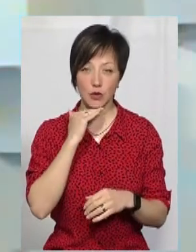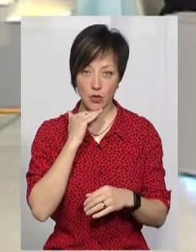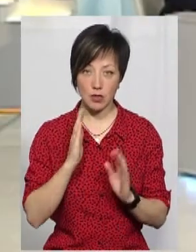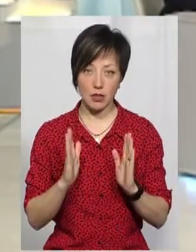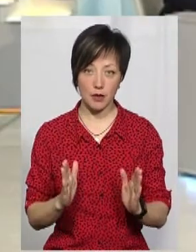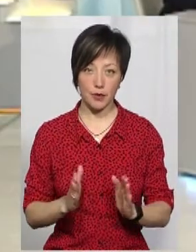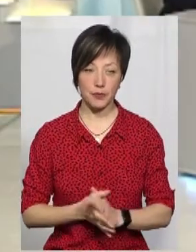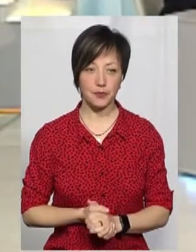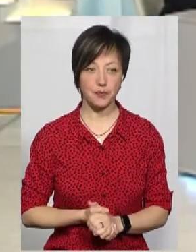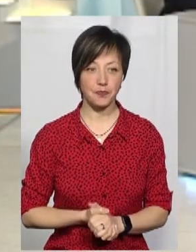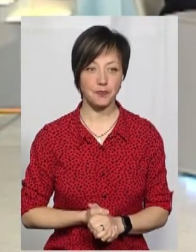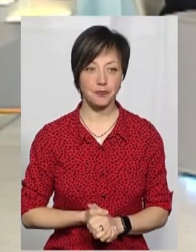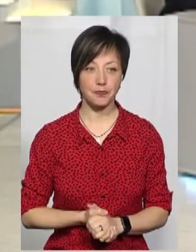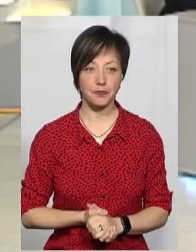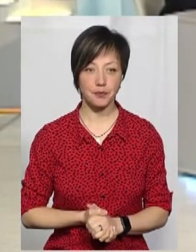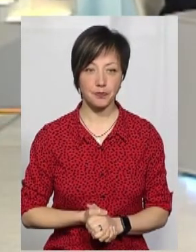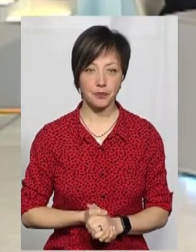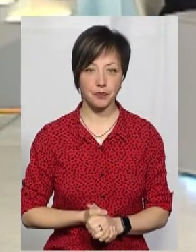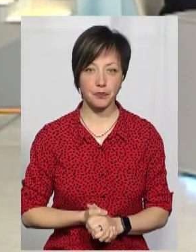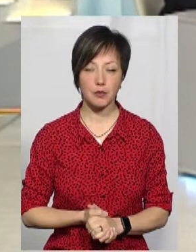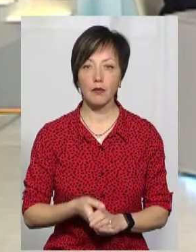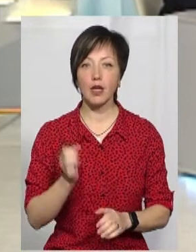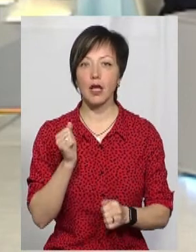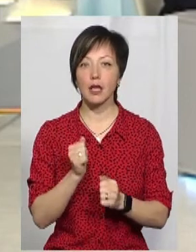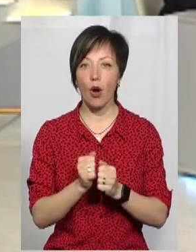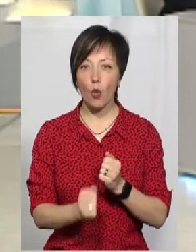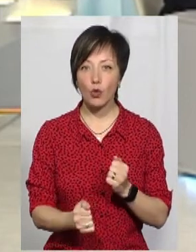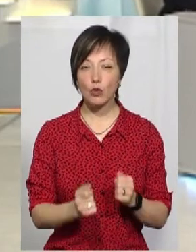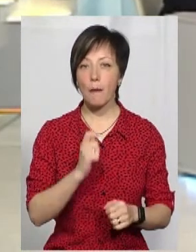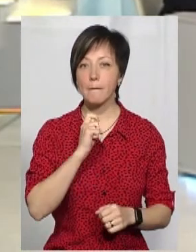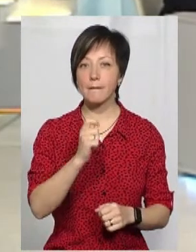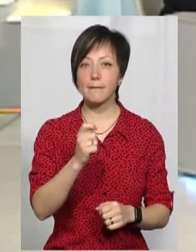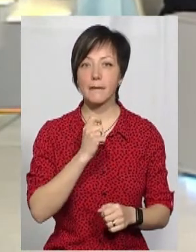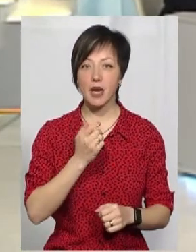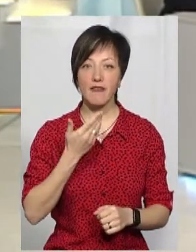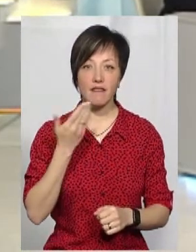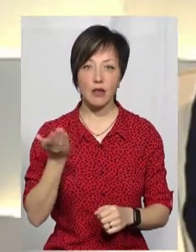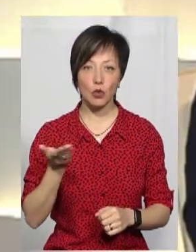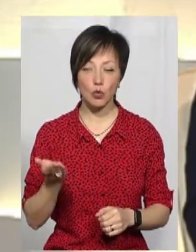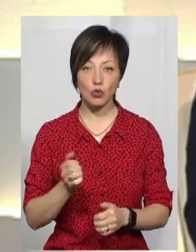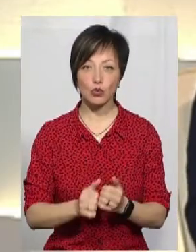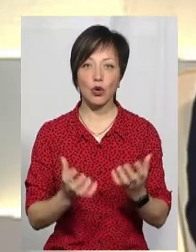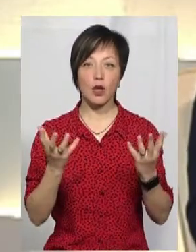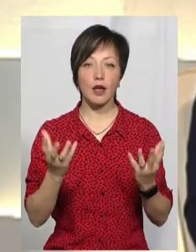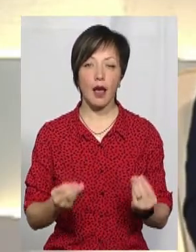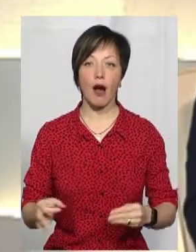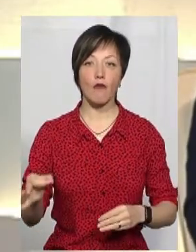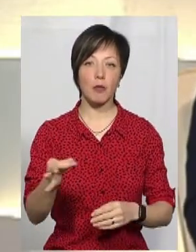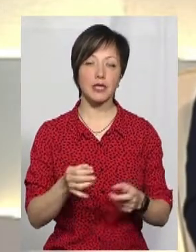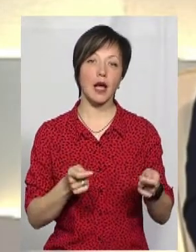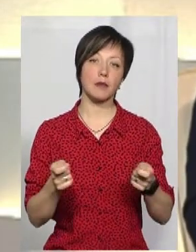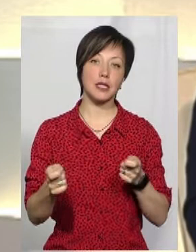часу. Ну, майже на кожному брифінгу, який щодня відбувається у обласній